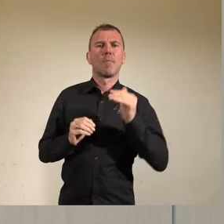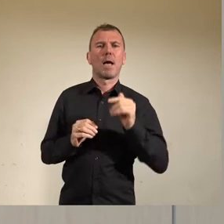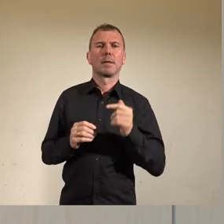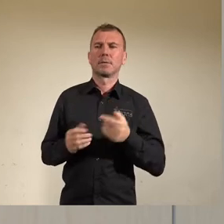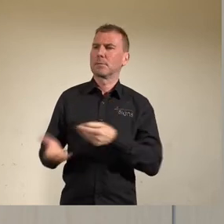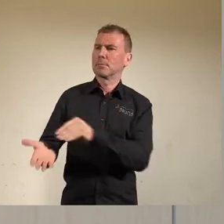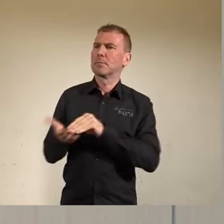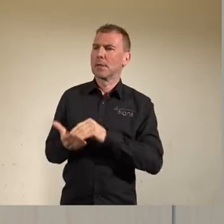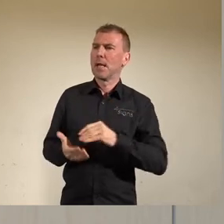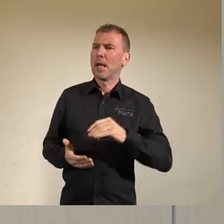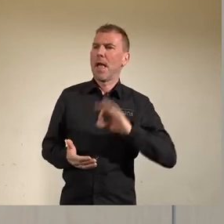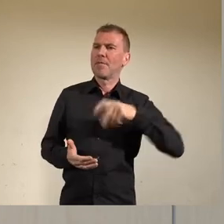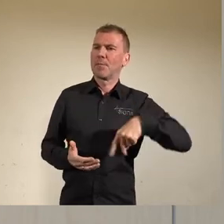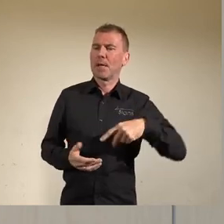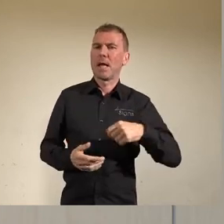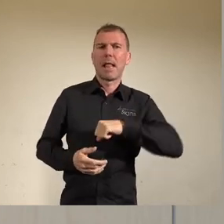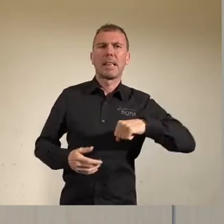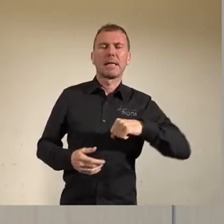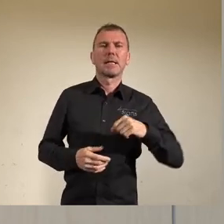SPD, Linken, CDU und FDP.